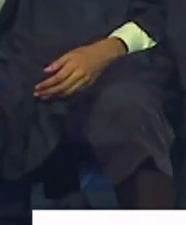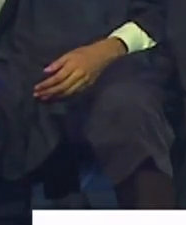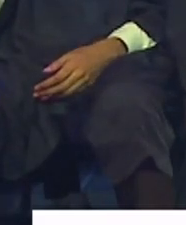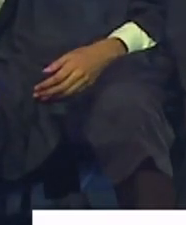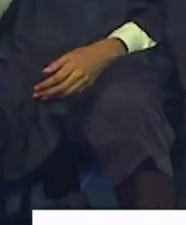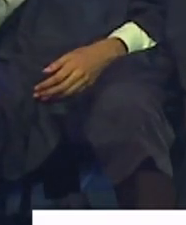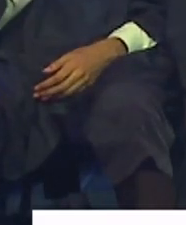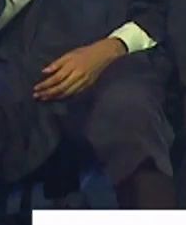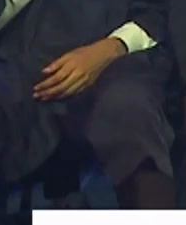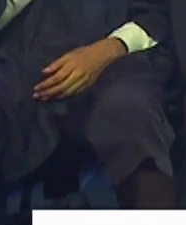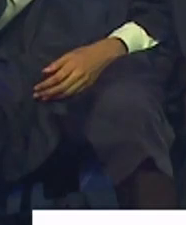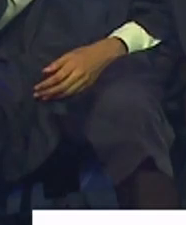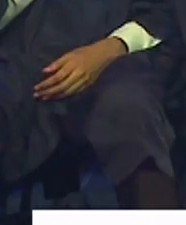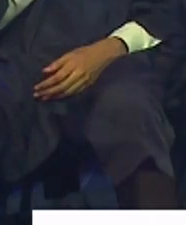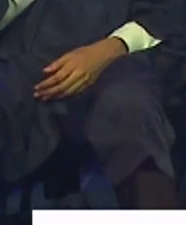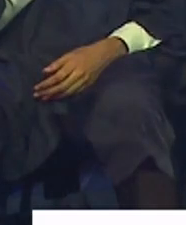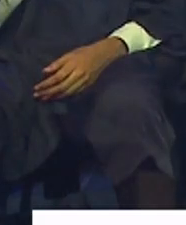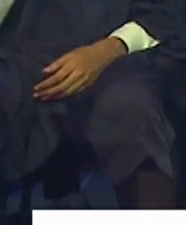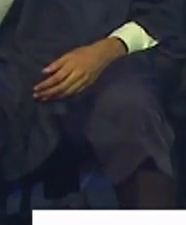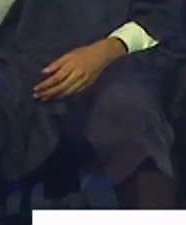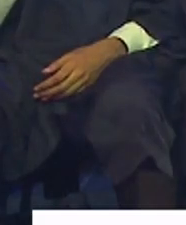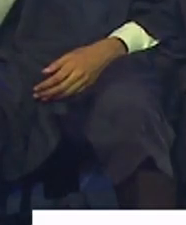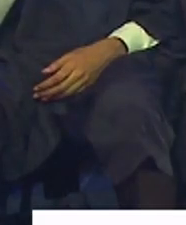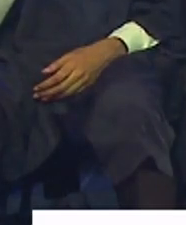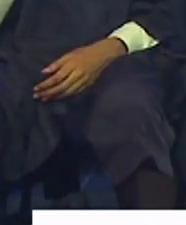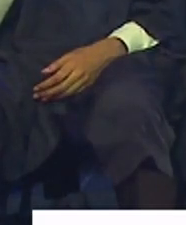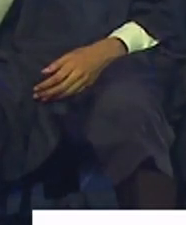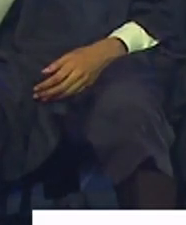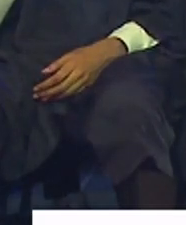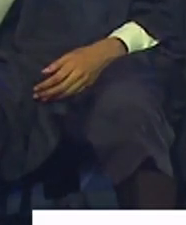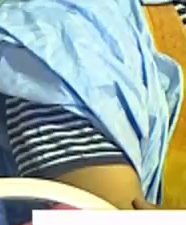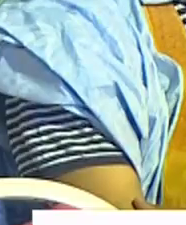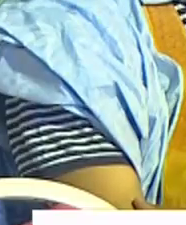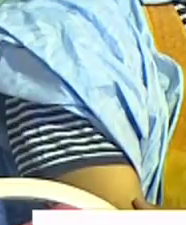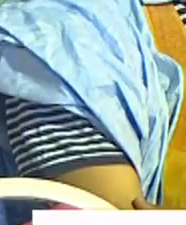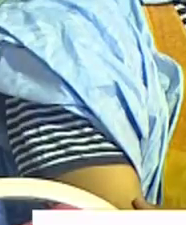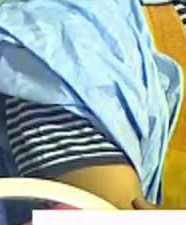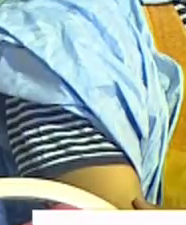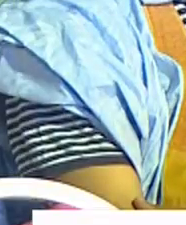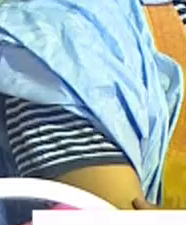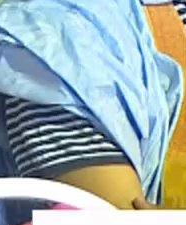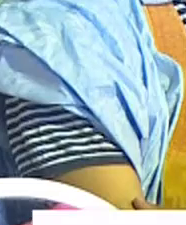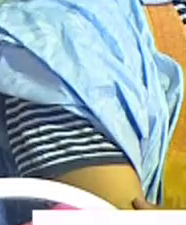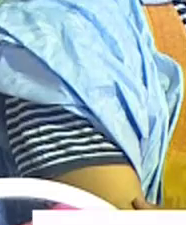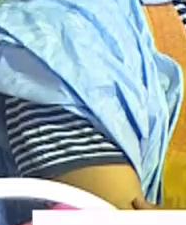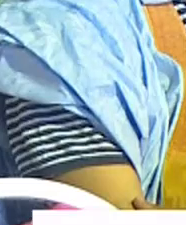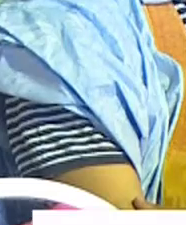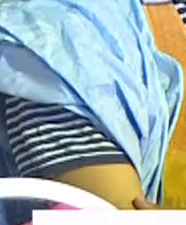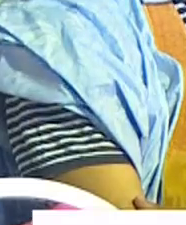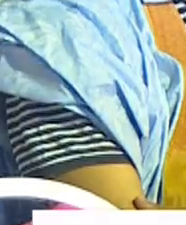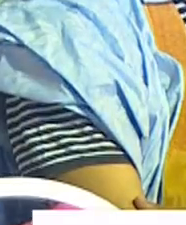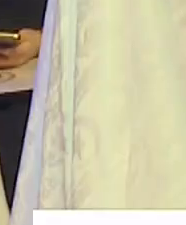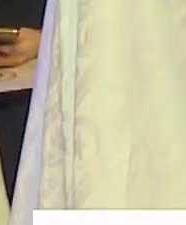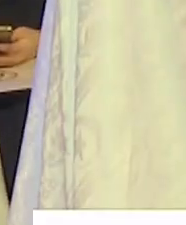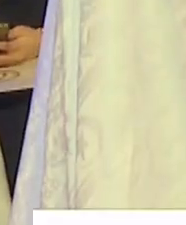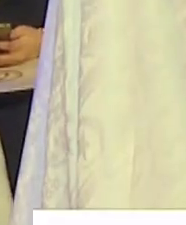تقدمت بها مؤخرا كي تكون متكامله العطاءات اكثر من 100 خريج توجوا دراستهم